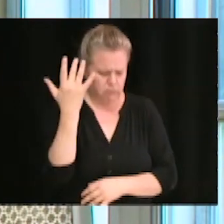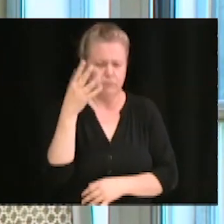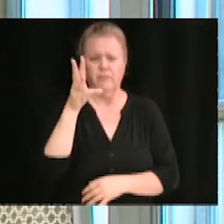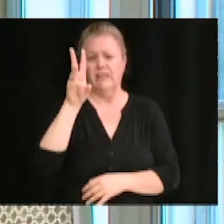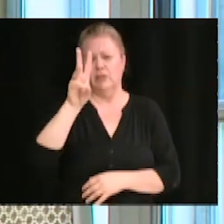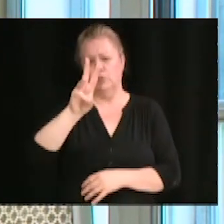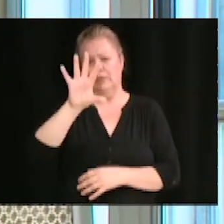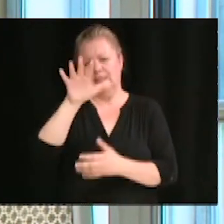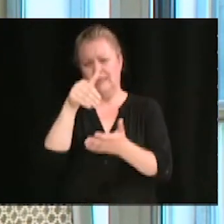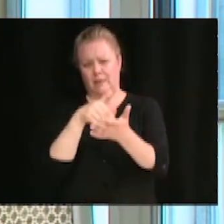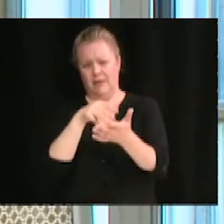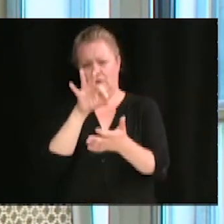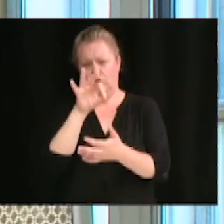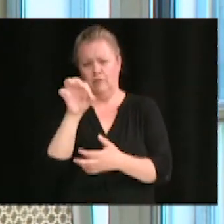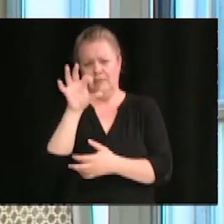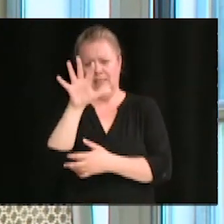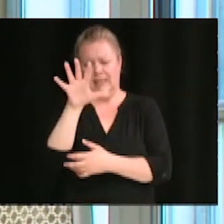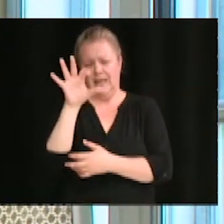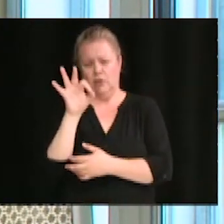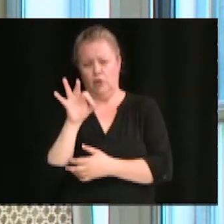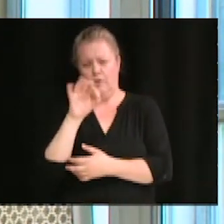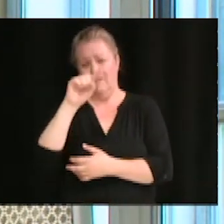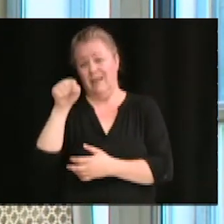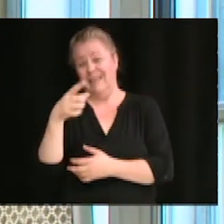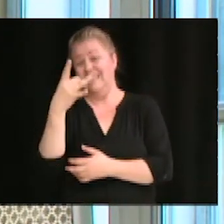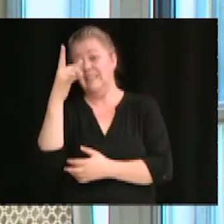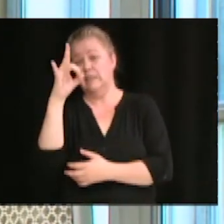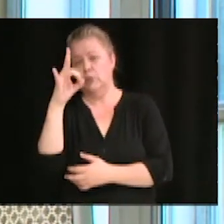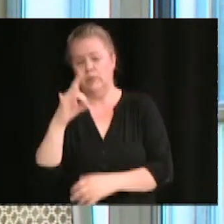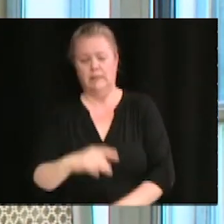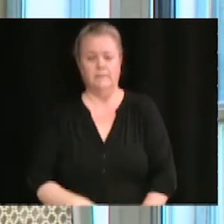de 65 959 et 18.